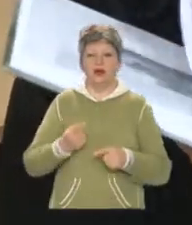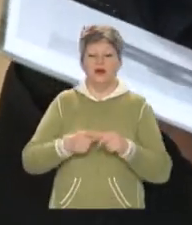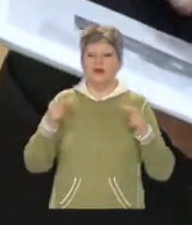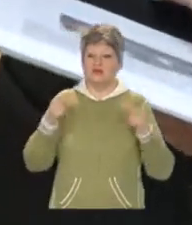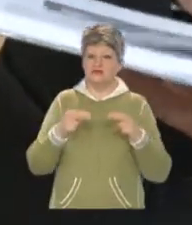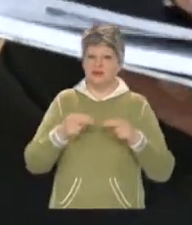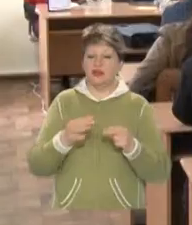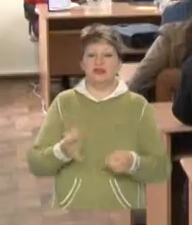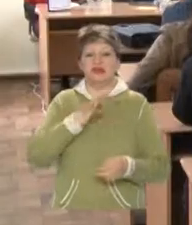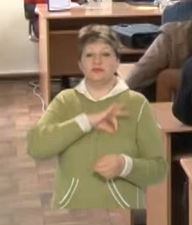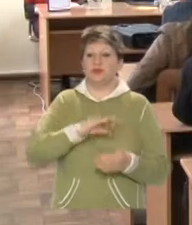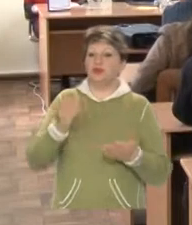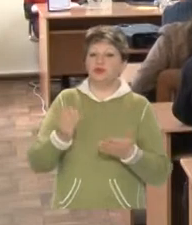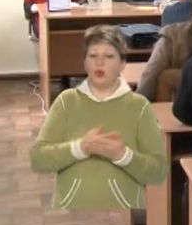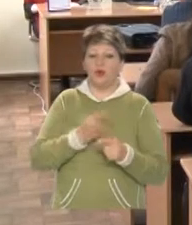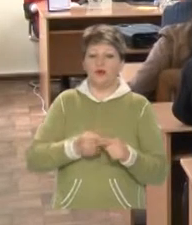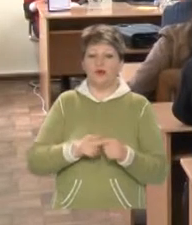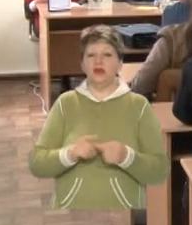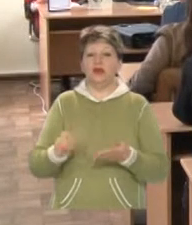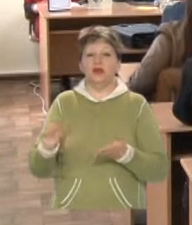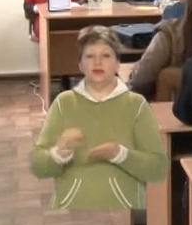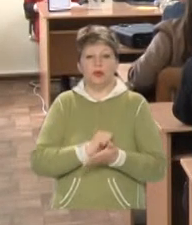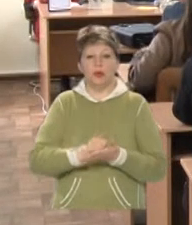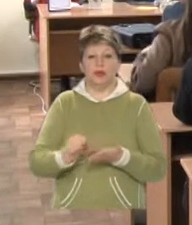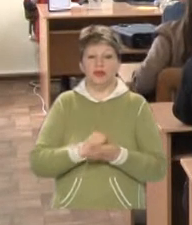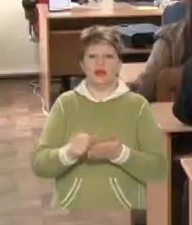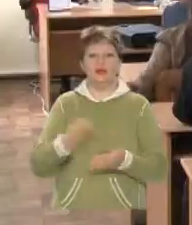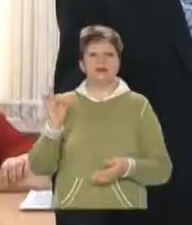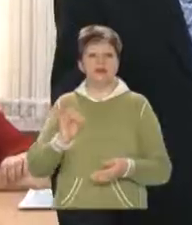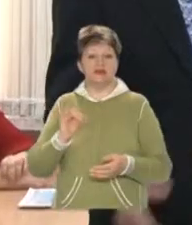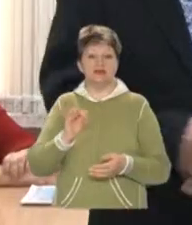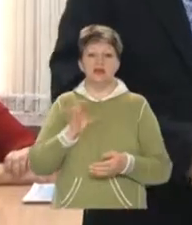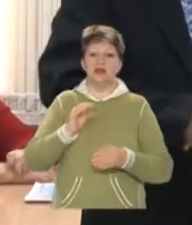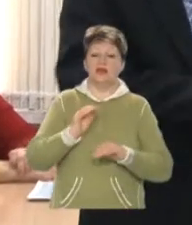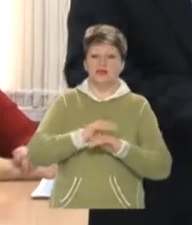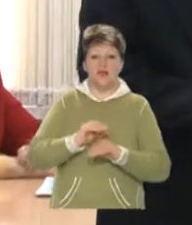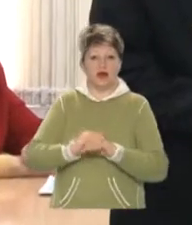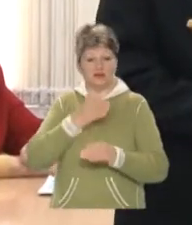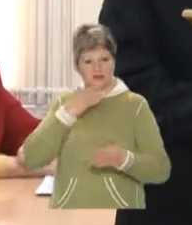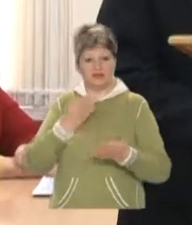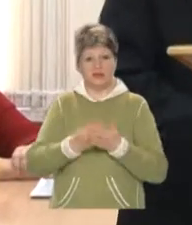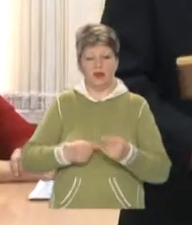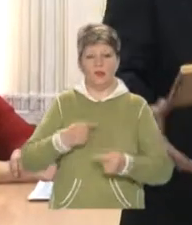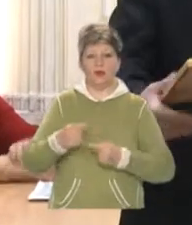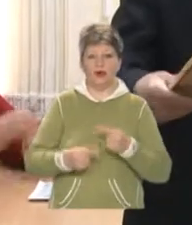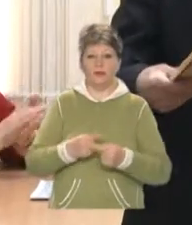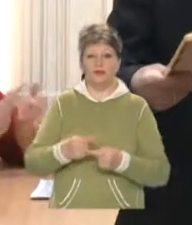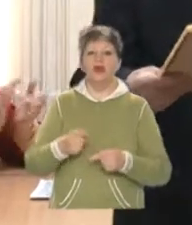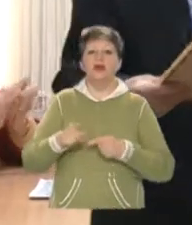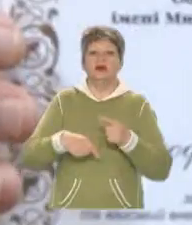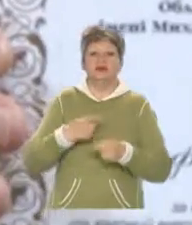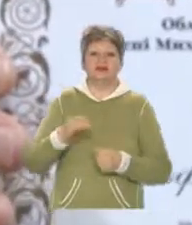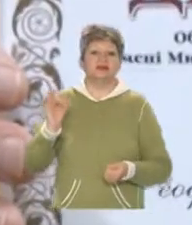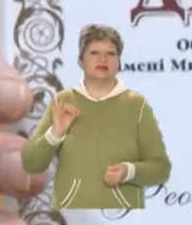використав нові документальні джерела, переосмислив та проаналізував відомі факти з історії своєї батьківщини. Через призму історії